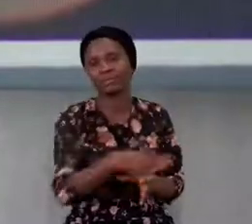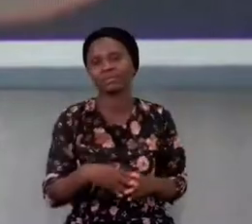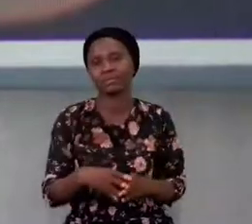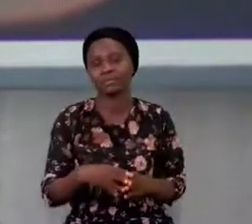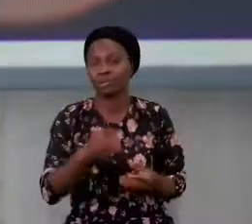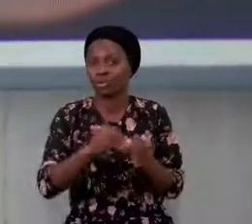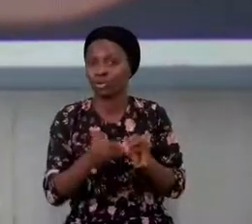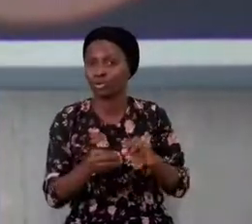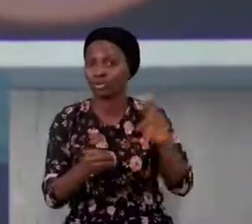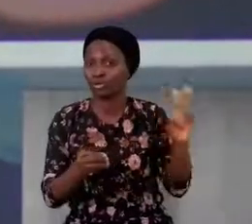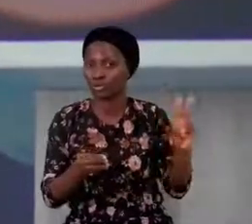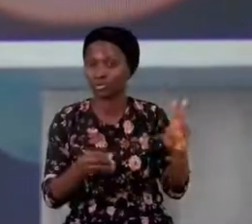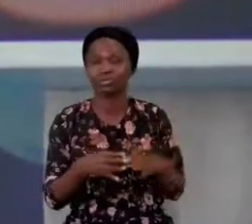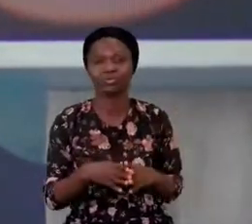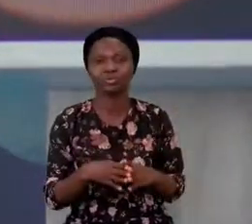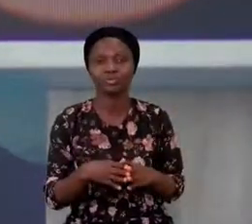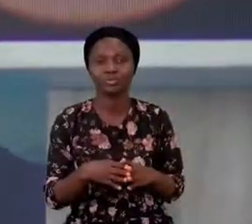Notre poursuite,